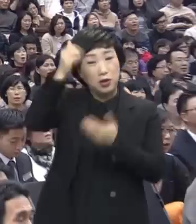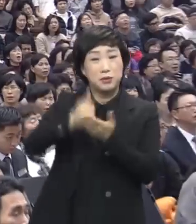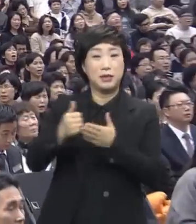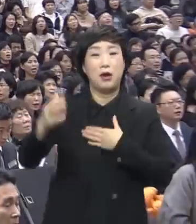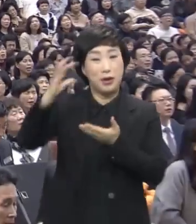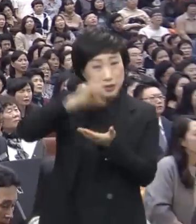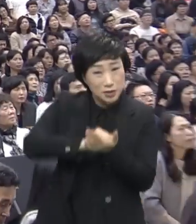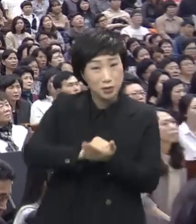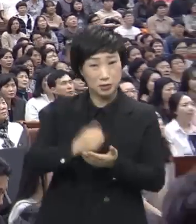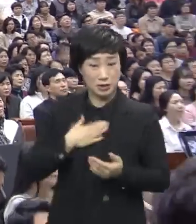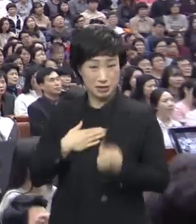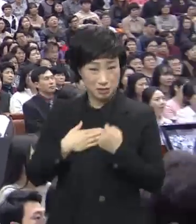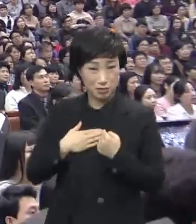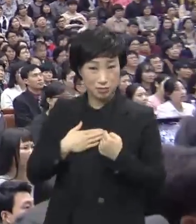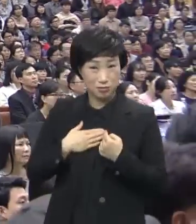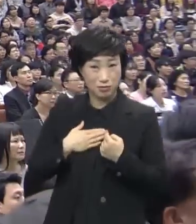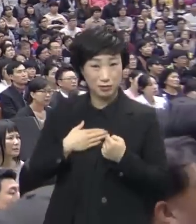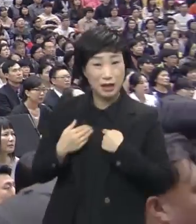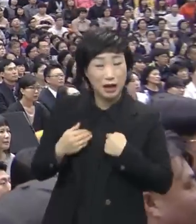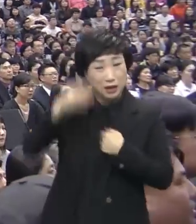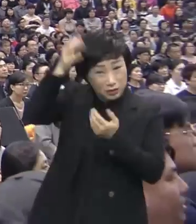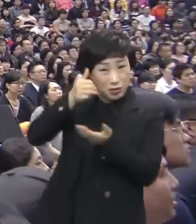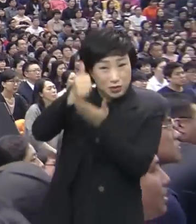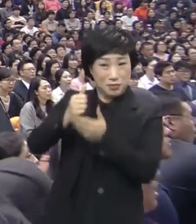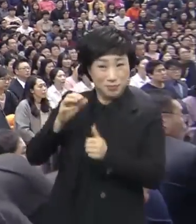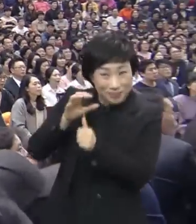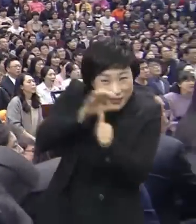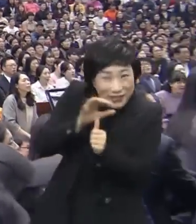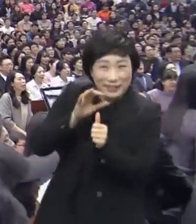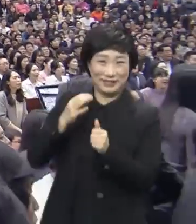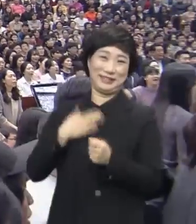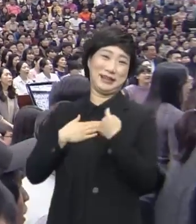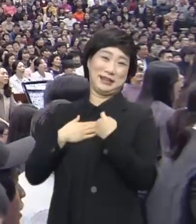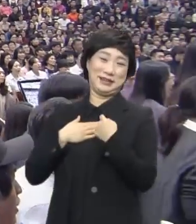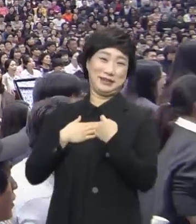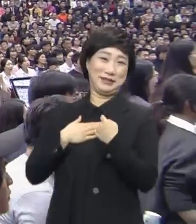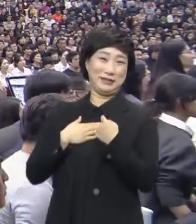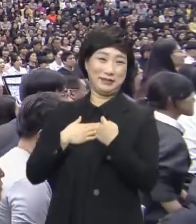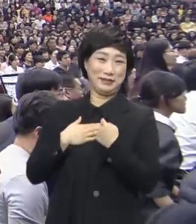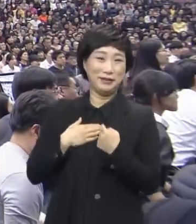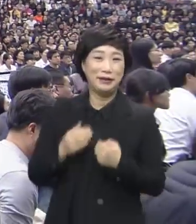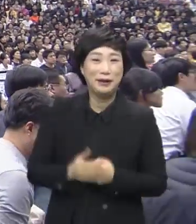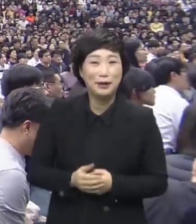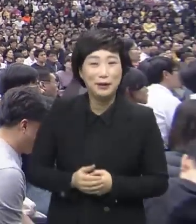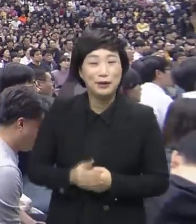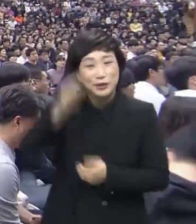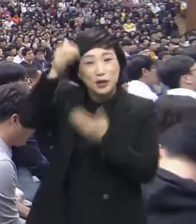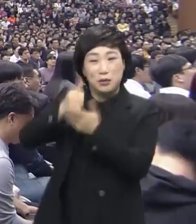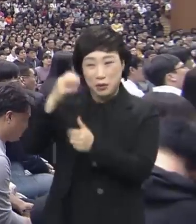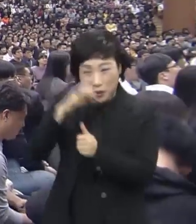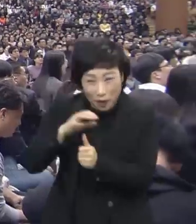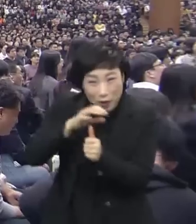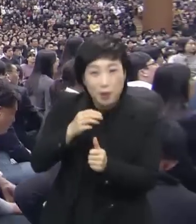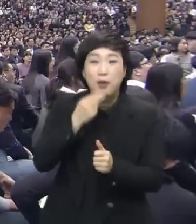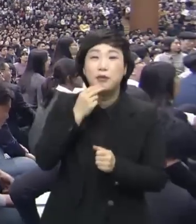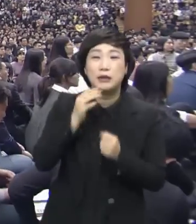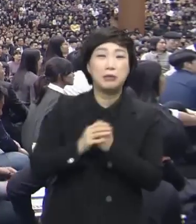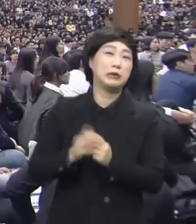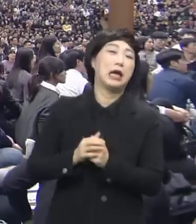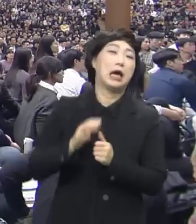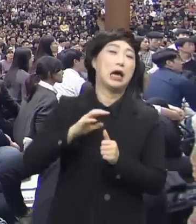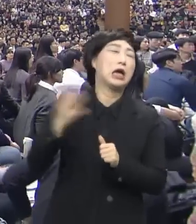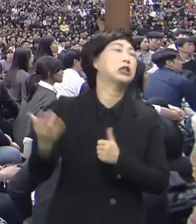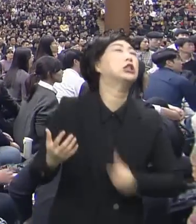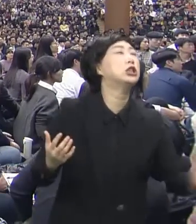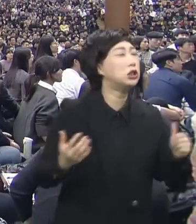청복당해라. 꼼짝달싹 못하게 결박당해라 이 말이오. 결박 안 당하니까 지 맘대로